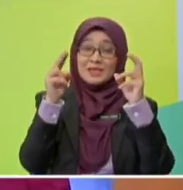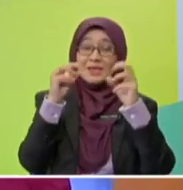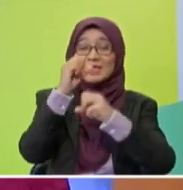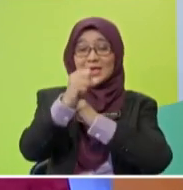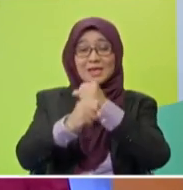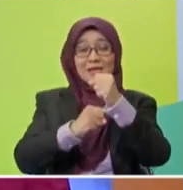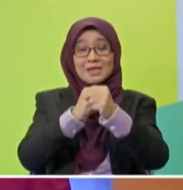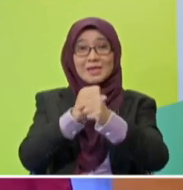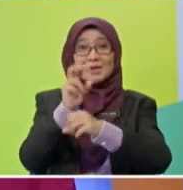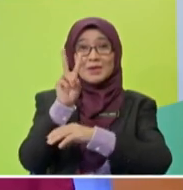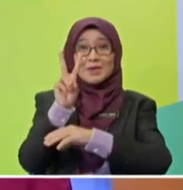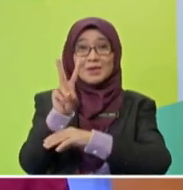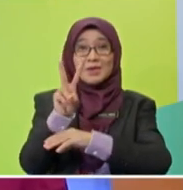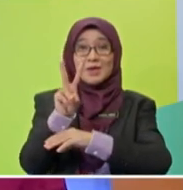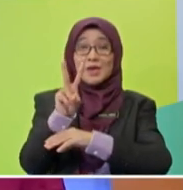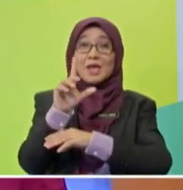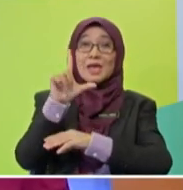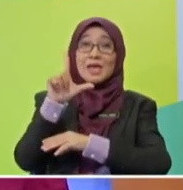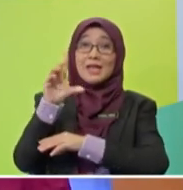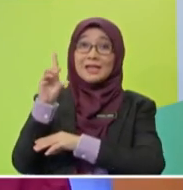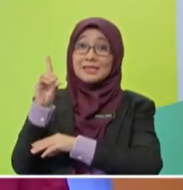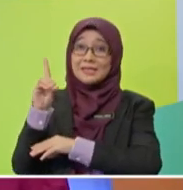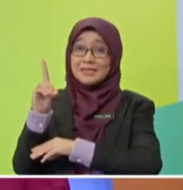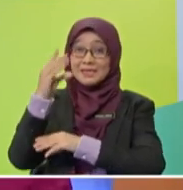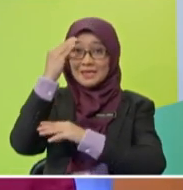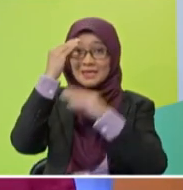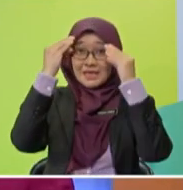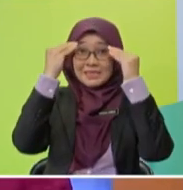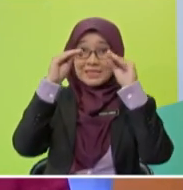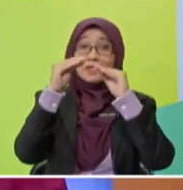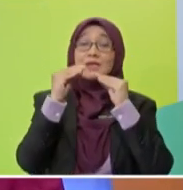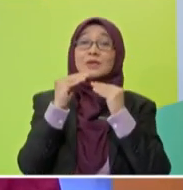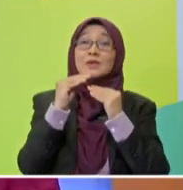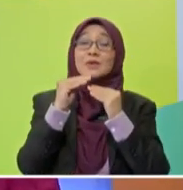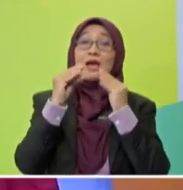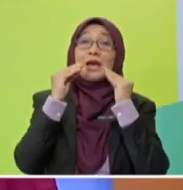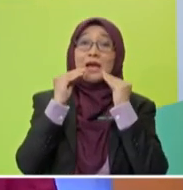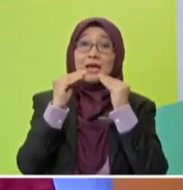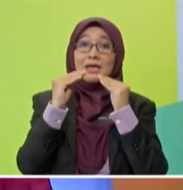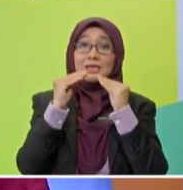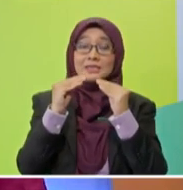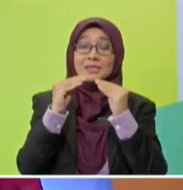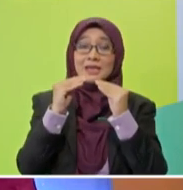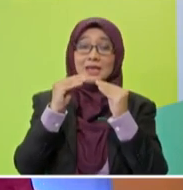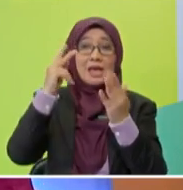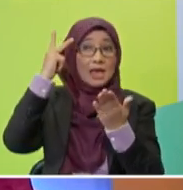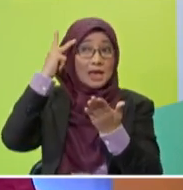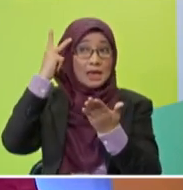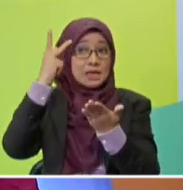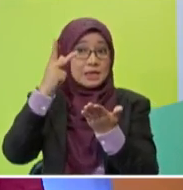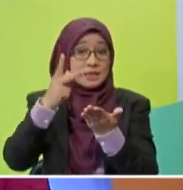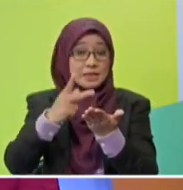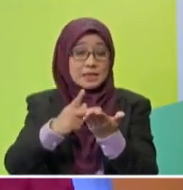tahun 2 masa adalah pembelajaran Ceko akan mengajak tajuknya kenal objek